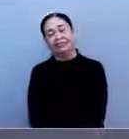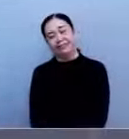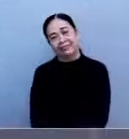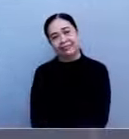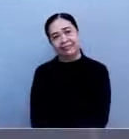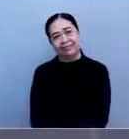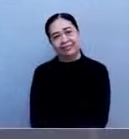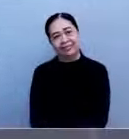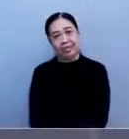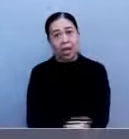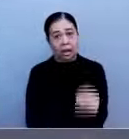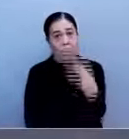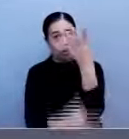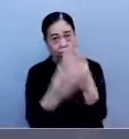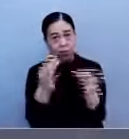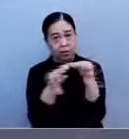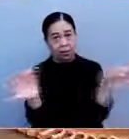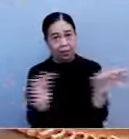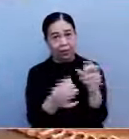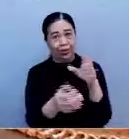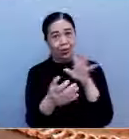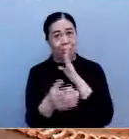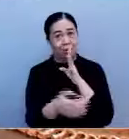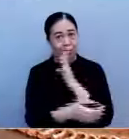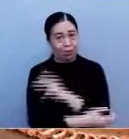ba kayo ng mga script?